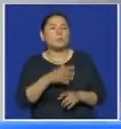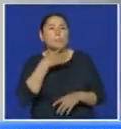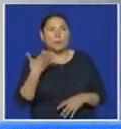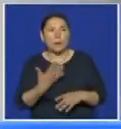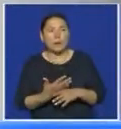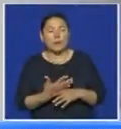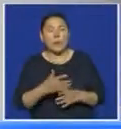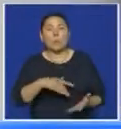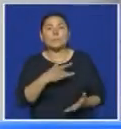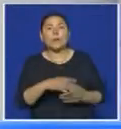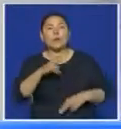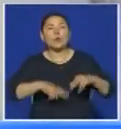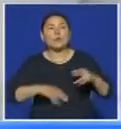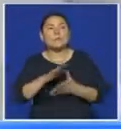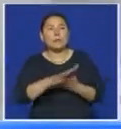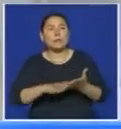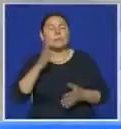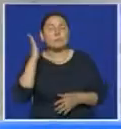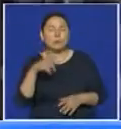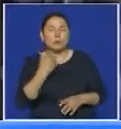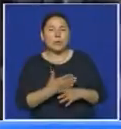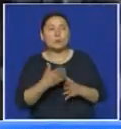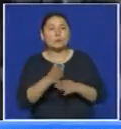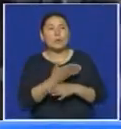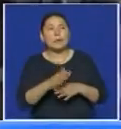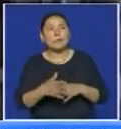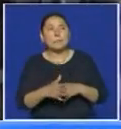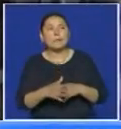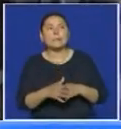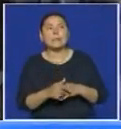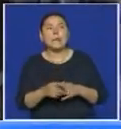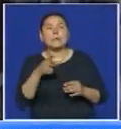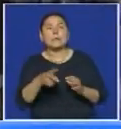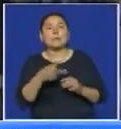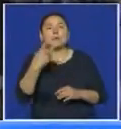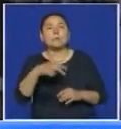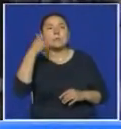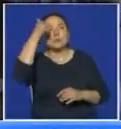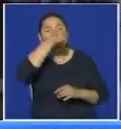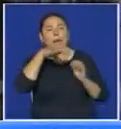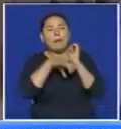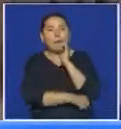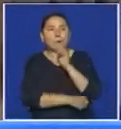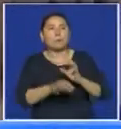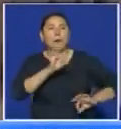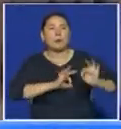медициналық орталықтың құрылысы қайта жалғасатын болды. Бөлінген қаражат толық игеріліп, 2020 жылдың аяғына дейін